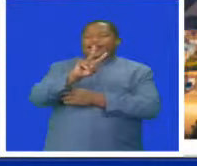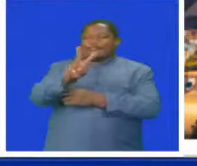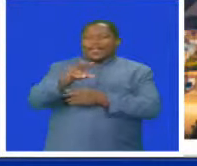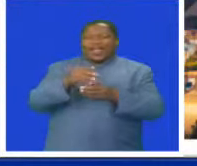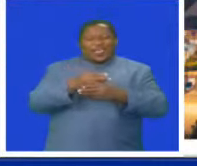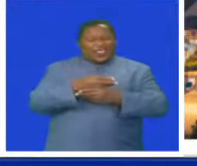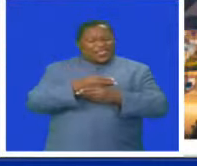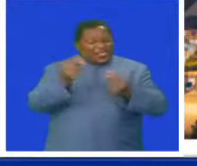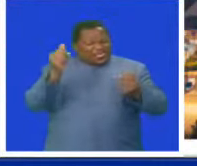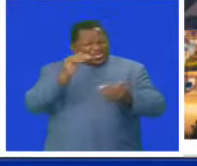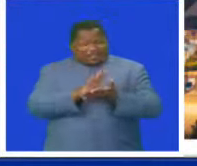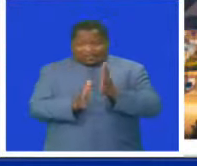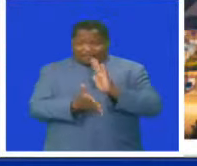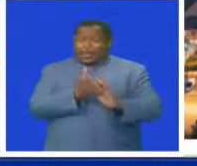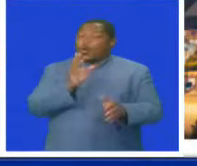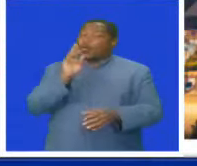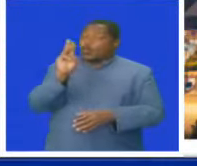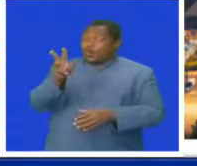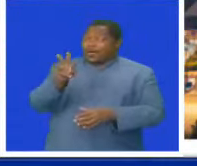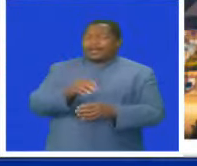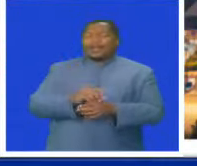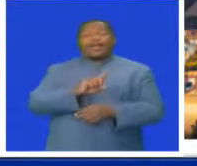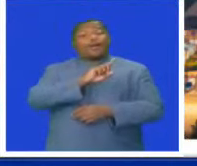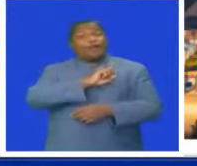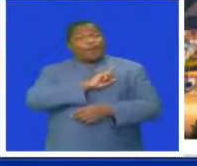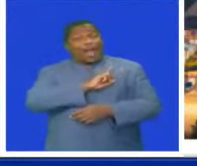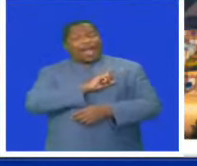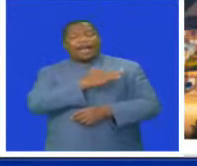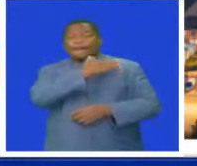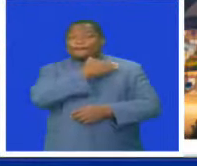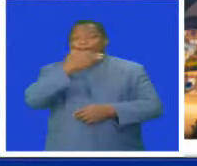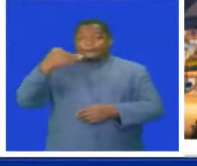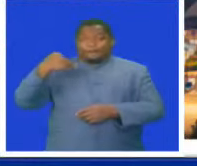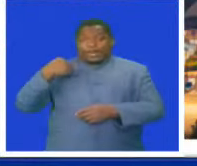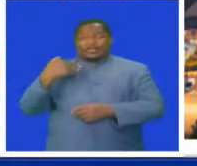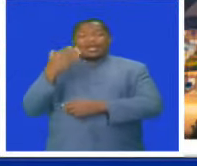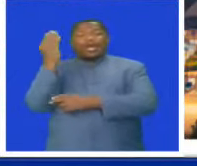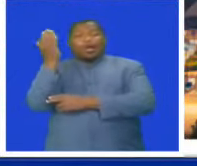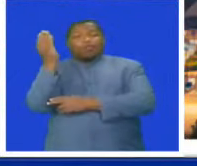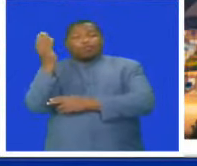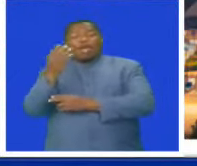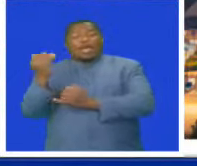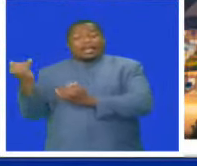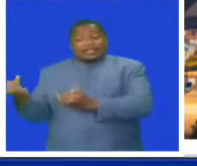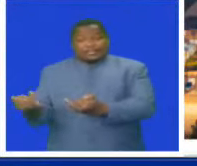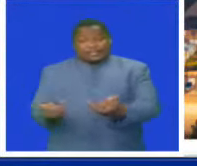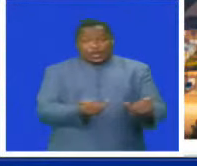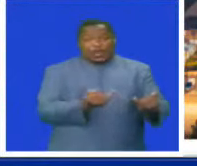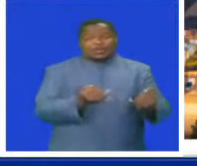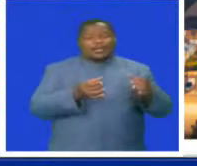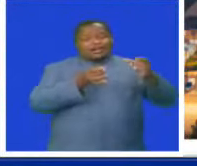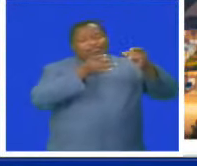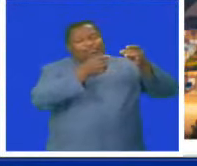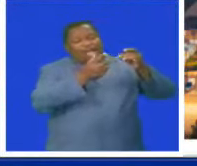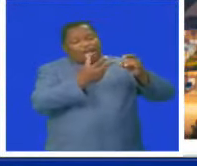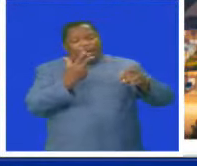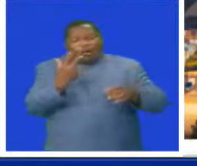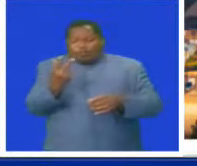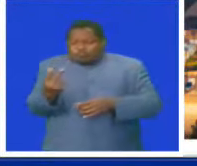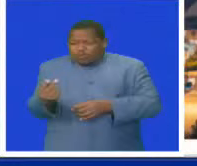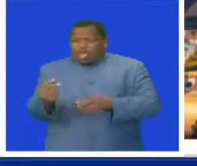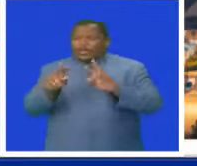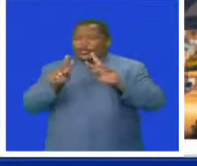lomusha lowatiwa ngekuthi iKepler losabukedo lotawusebenta kubomake ukuthi bangalitholi leligciwane.